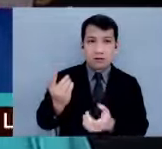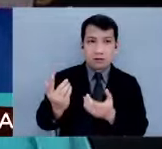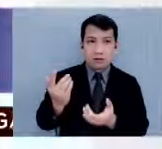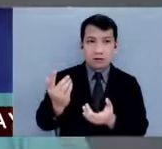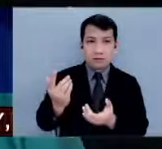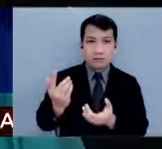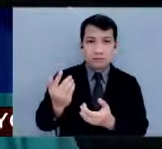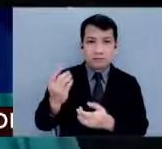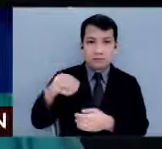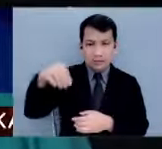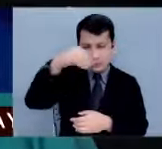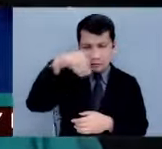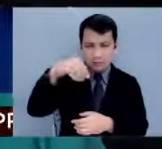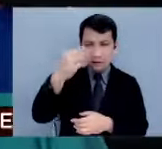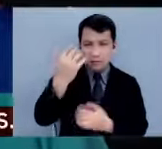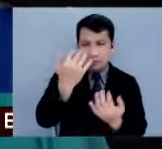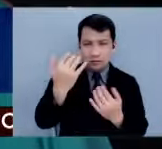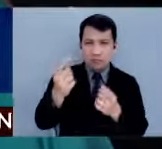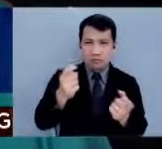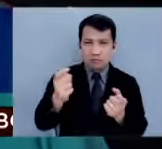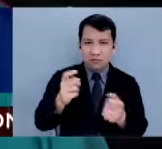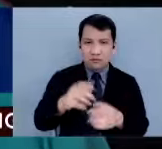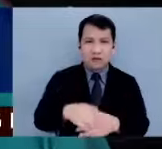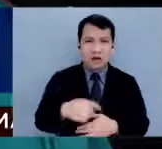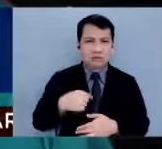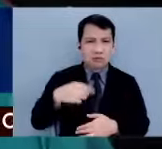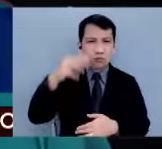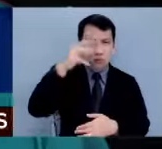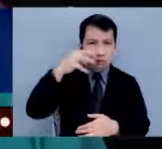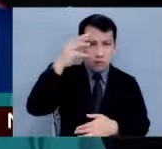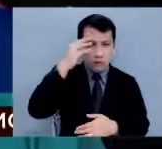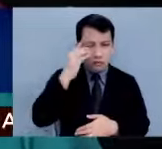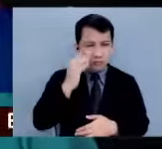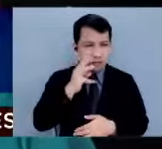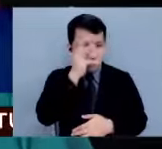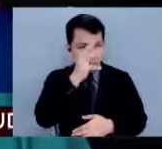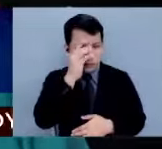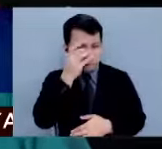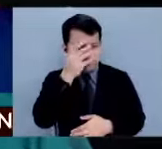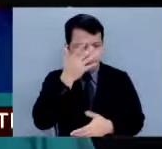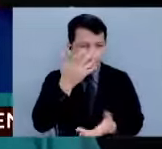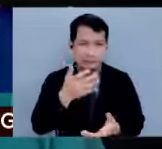ma-hypnotize eh. Nababahala ako. Kasi matanda na,